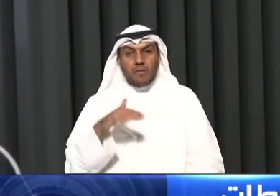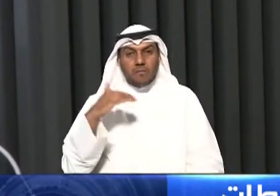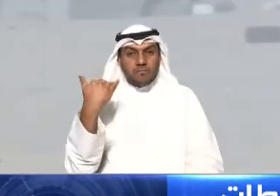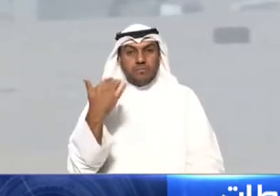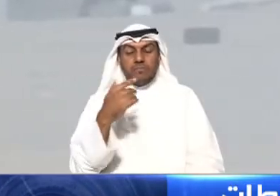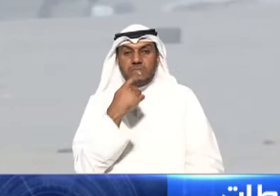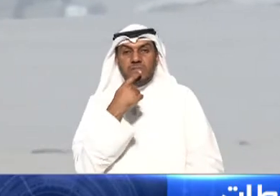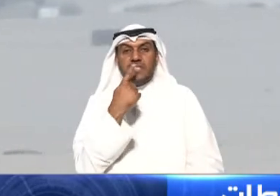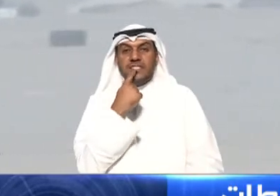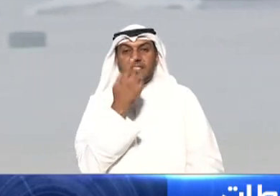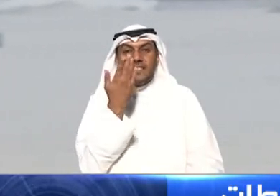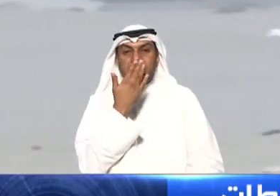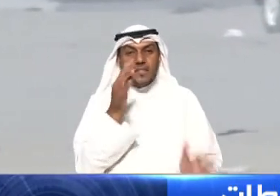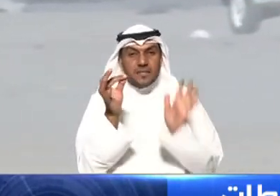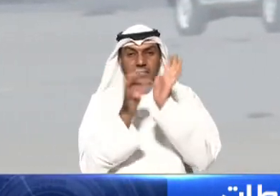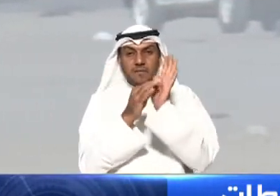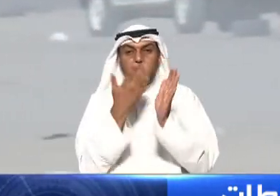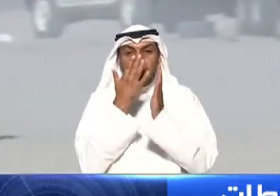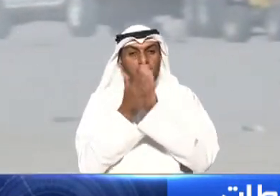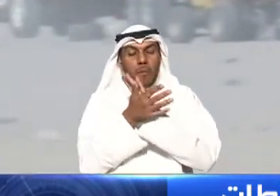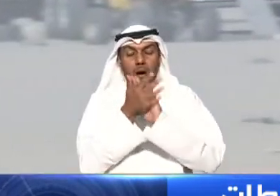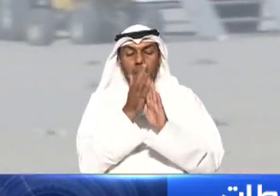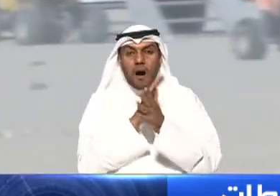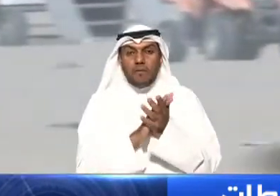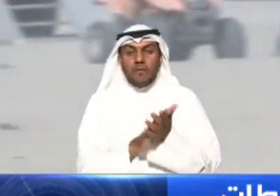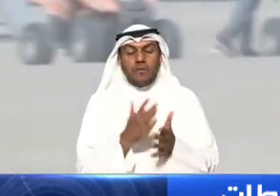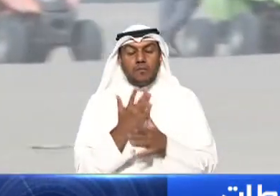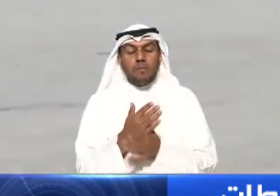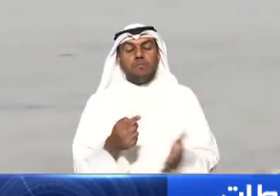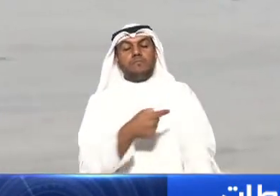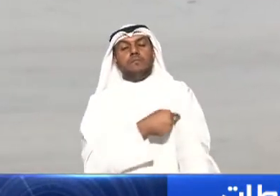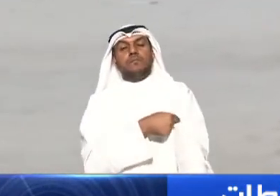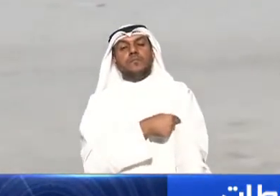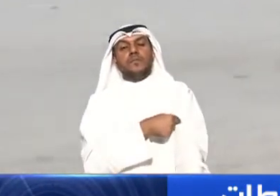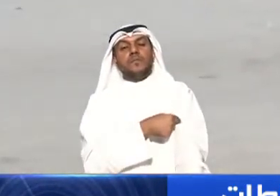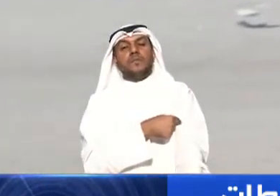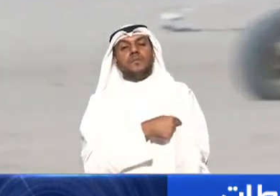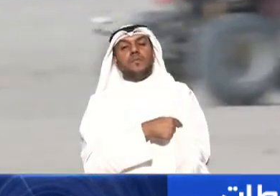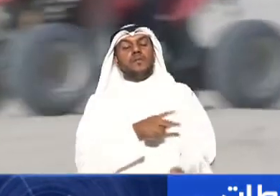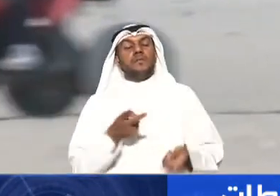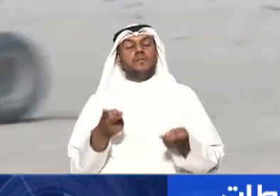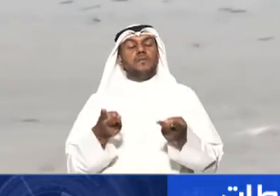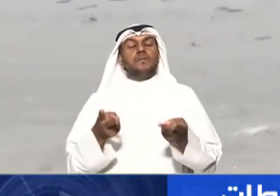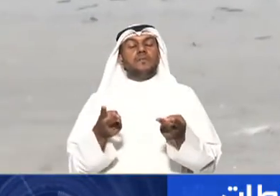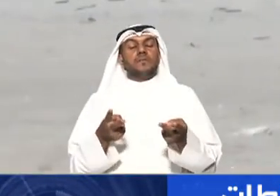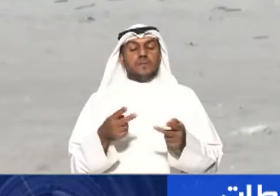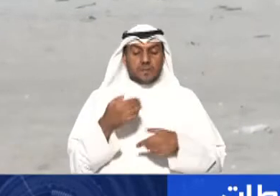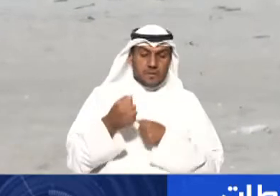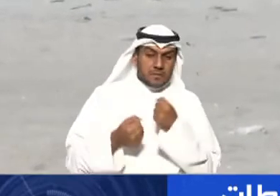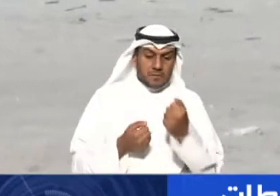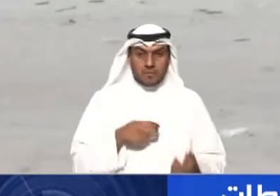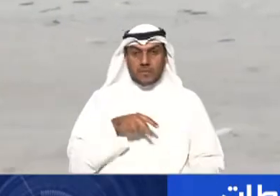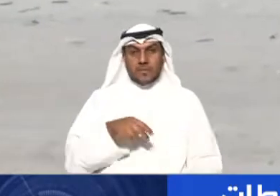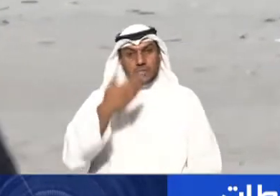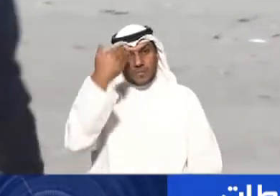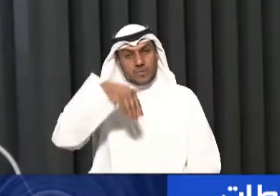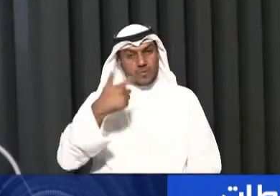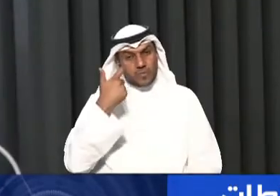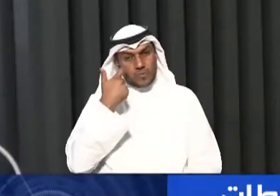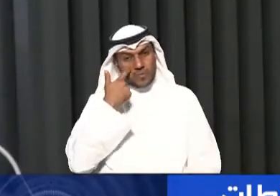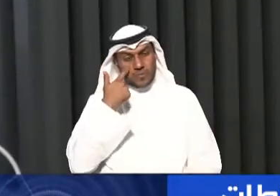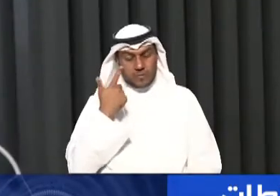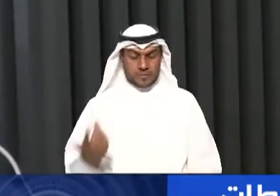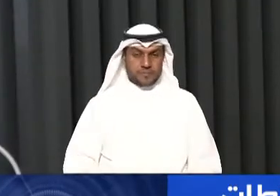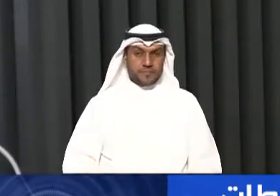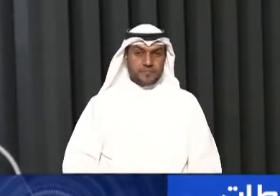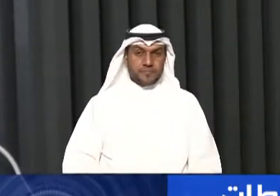كاملة. المعضلة هنا تكمن في عدم التزام مستخدمي البقي بإرشادات الأمن والسلامة. في بعض